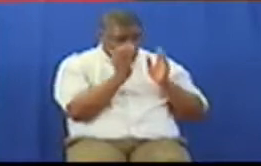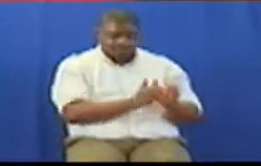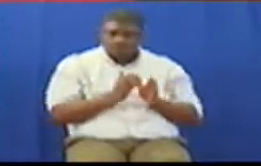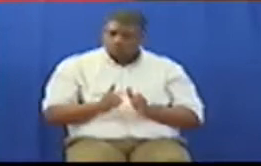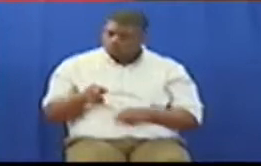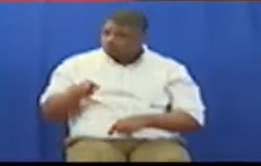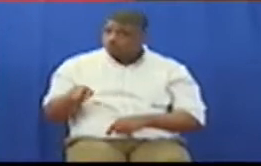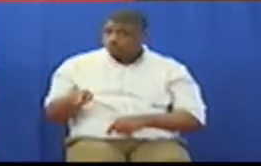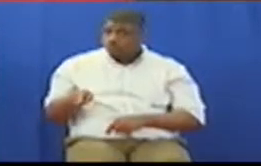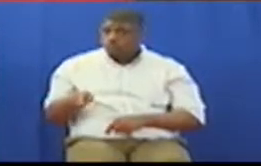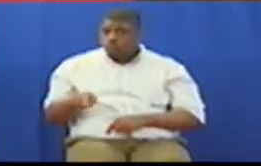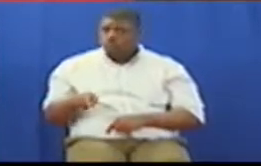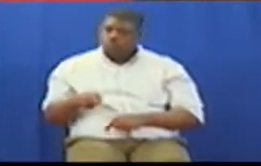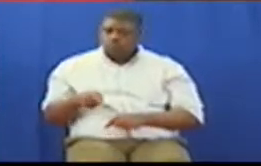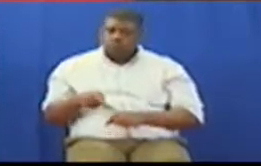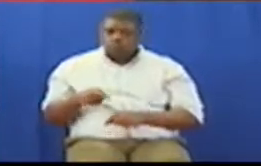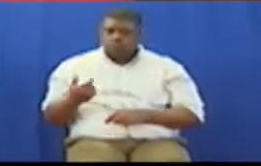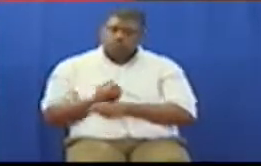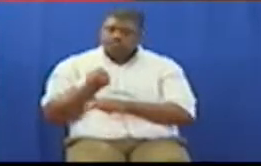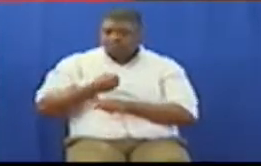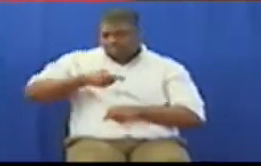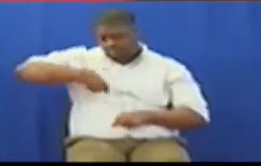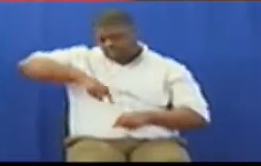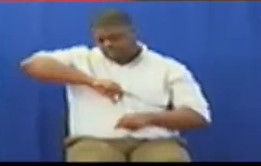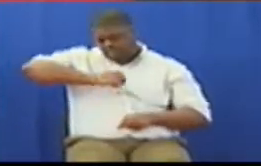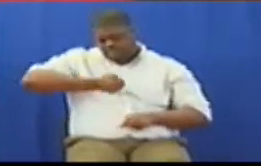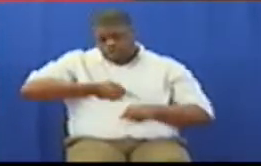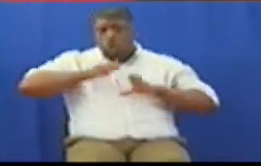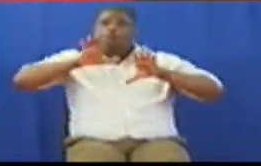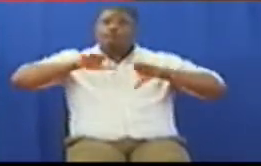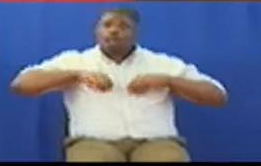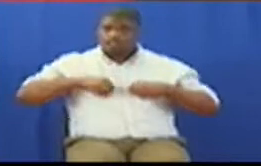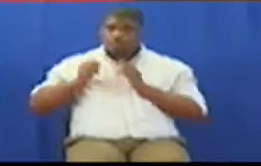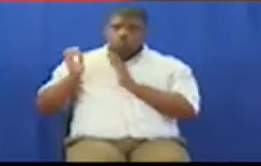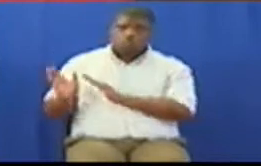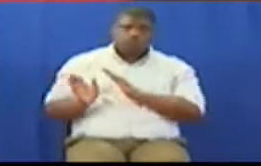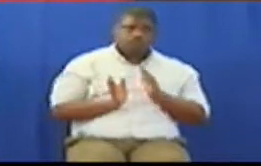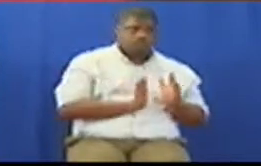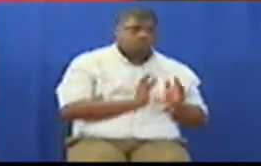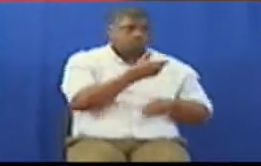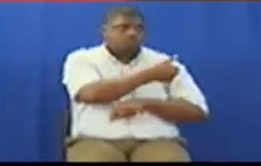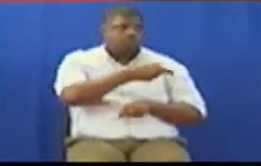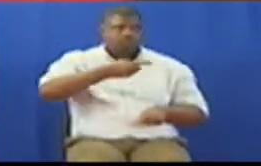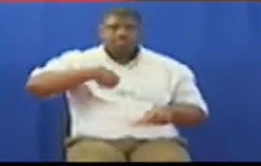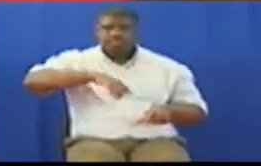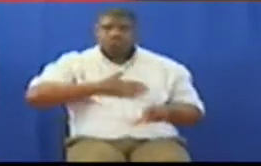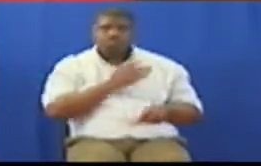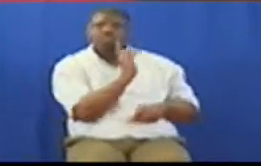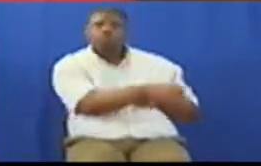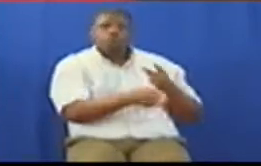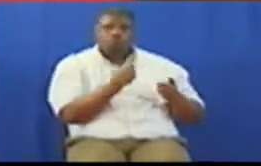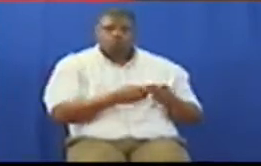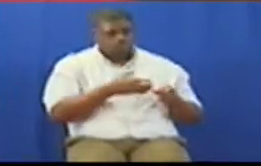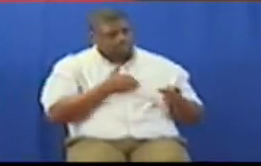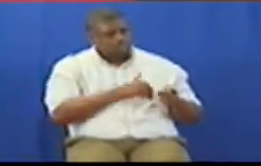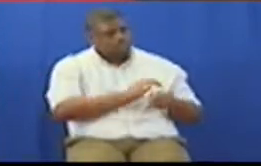kwamba tukiri kwamba uwezo wa kuweka hospitali zetu zipo, tunataka